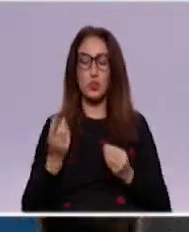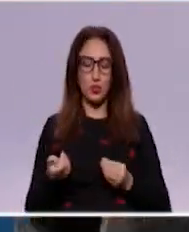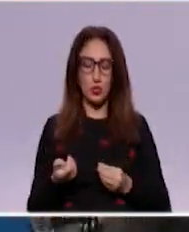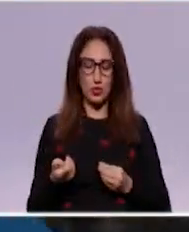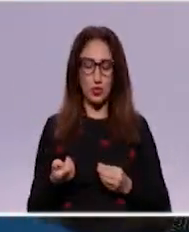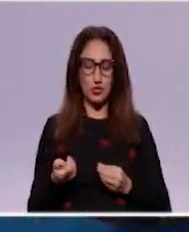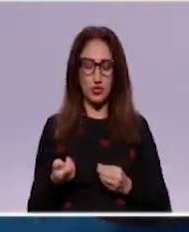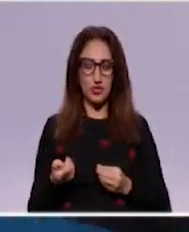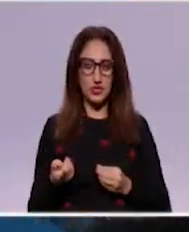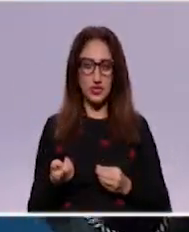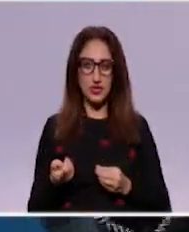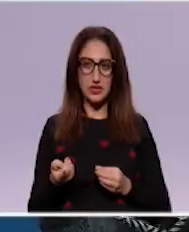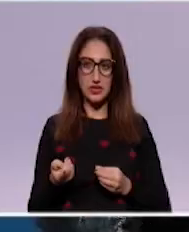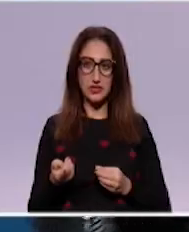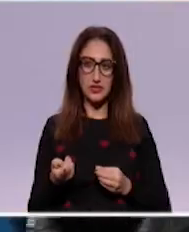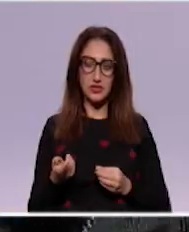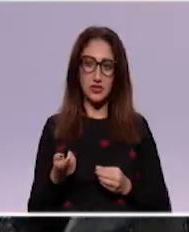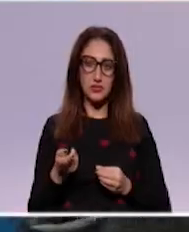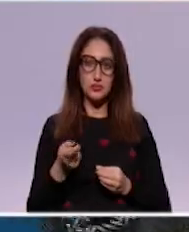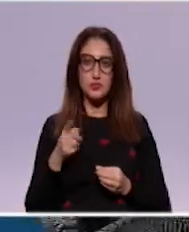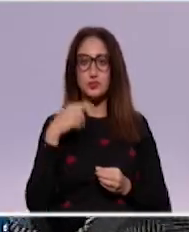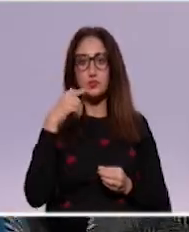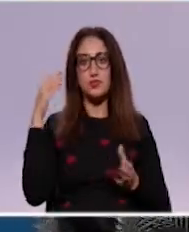ما جه خلص